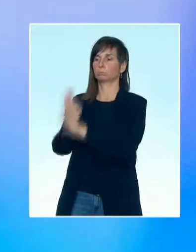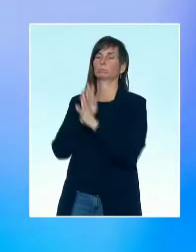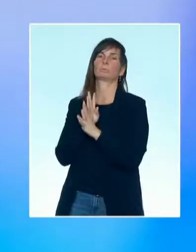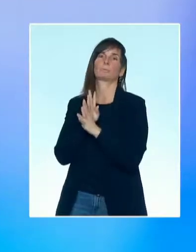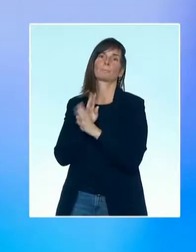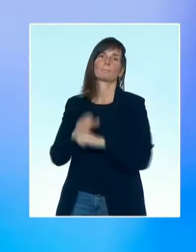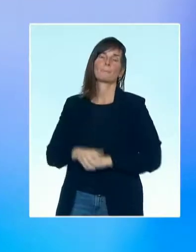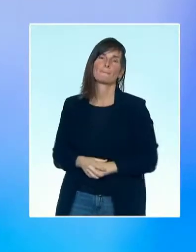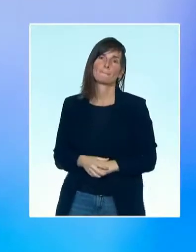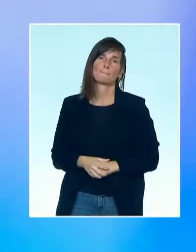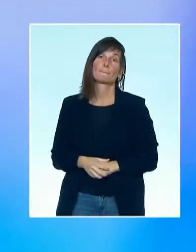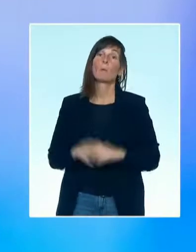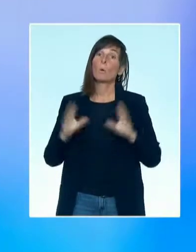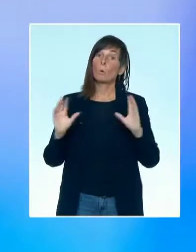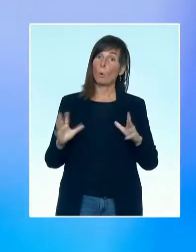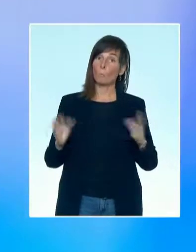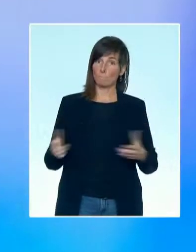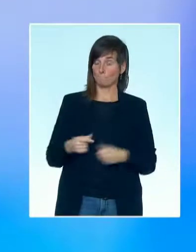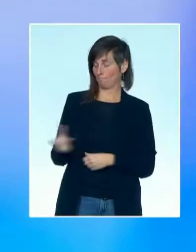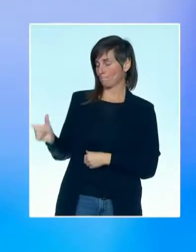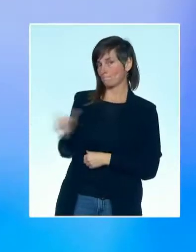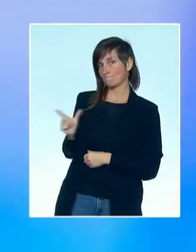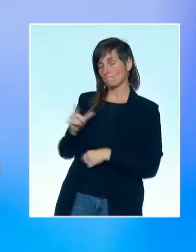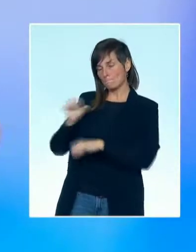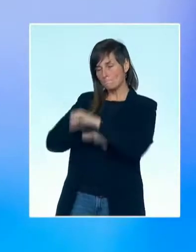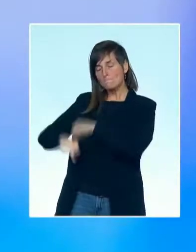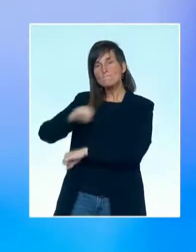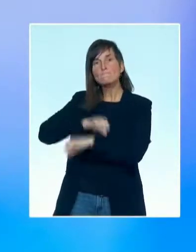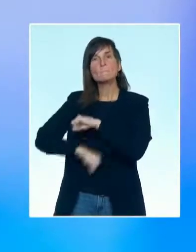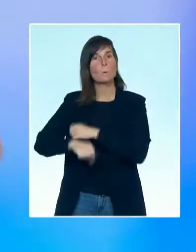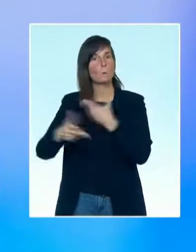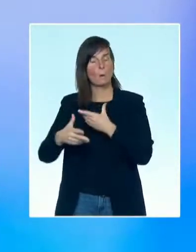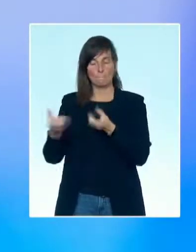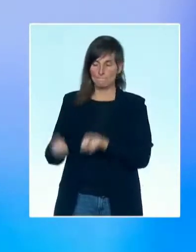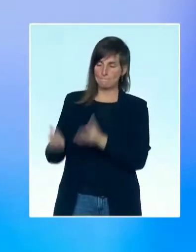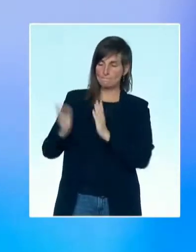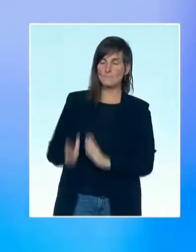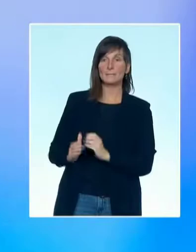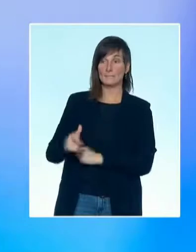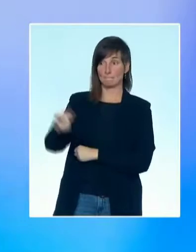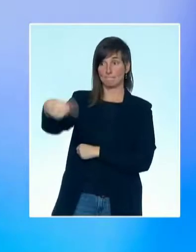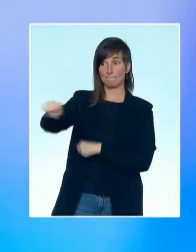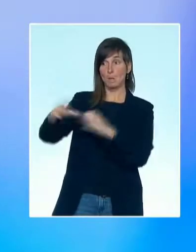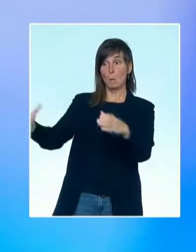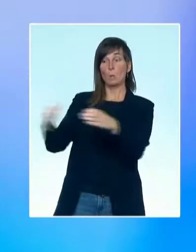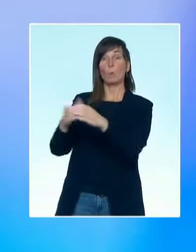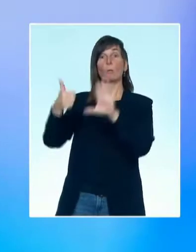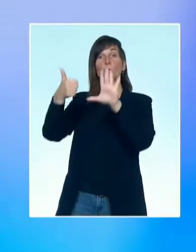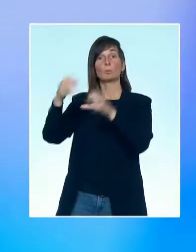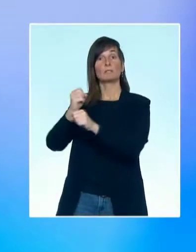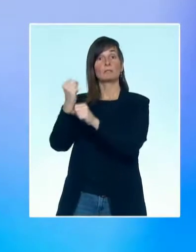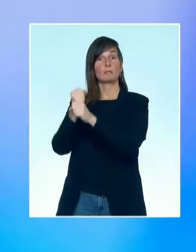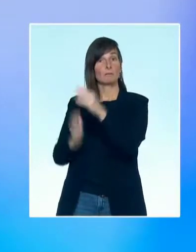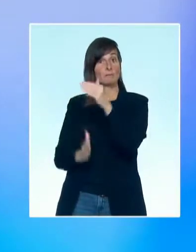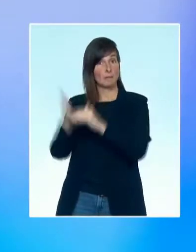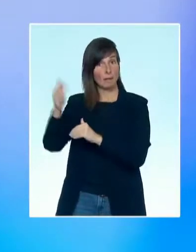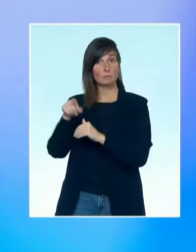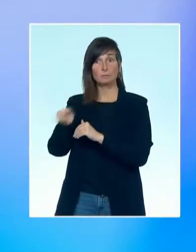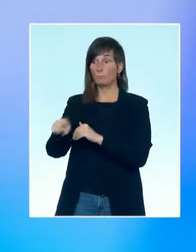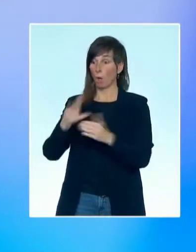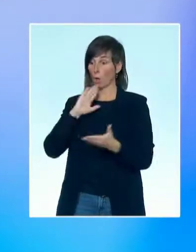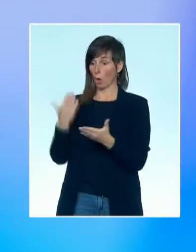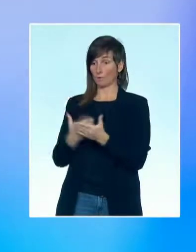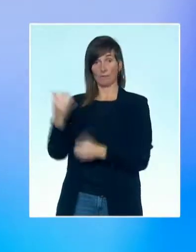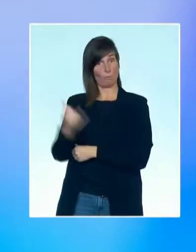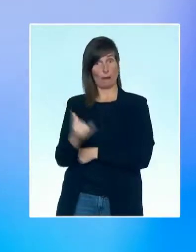rappel. Nous avons ainsi pris la décision que ces personnes pourront dorénavant obtenir leur rappel, y compris sans